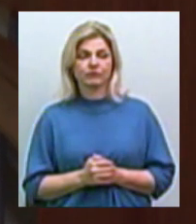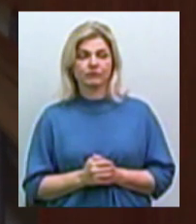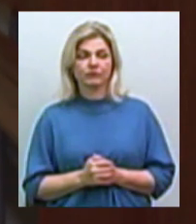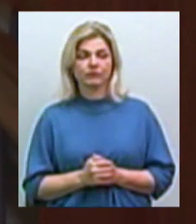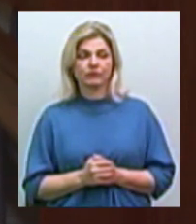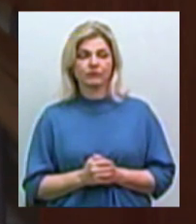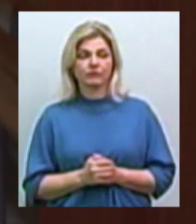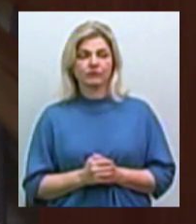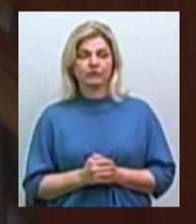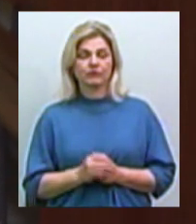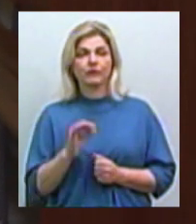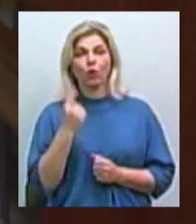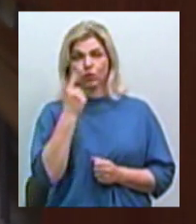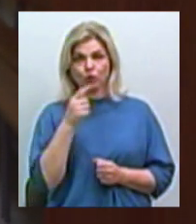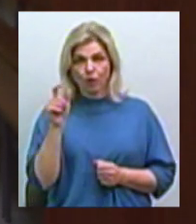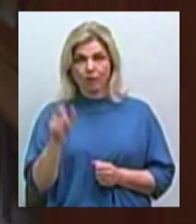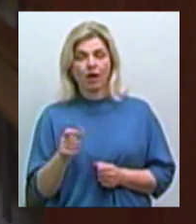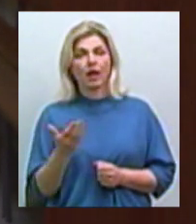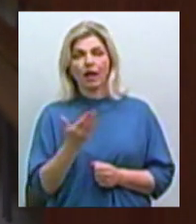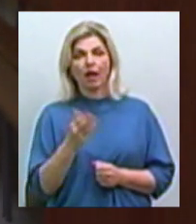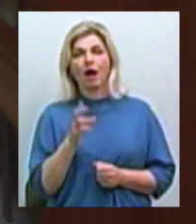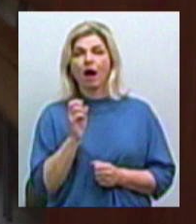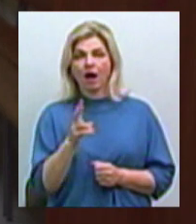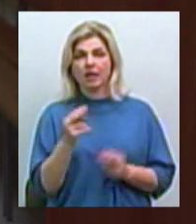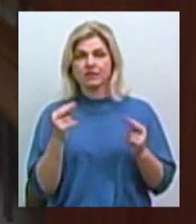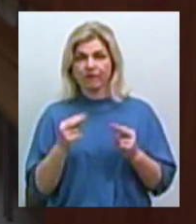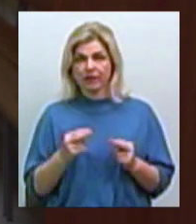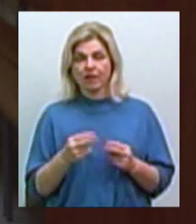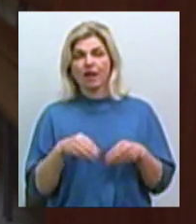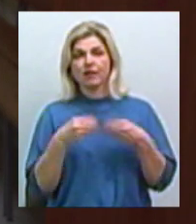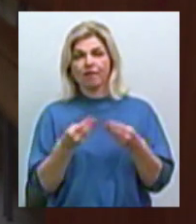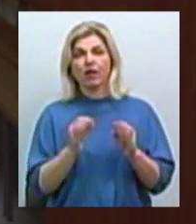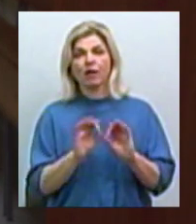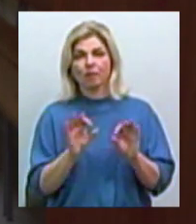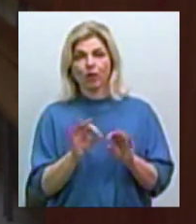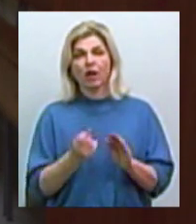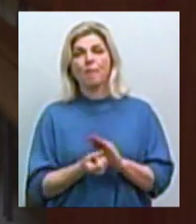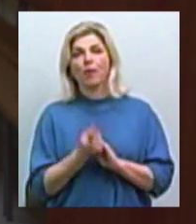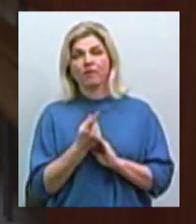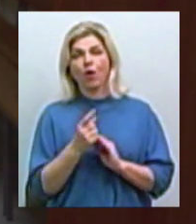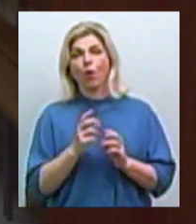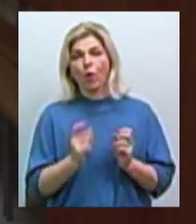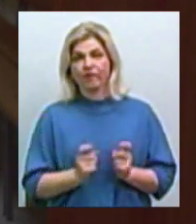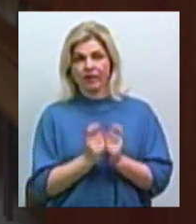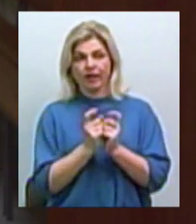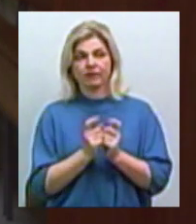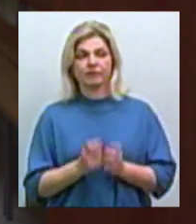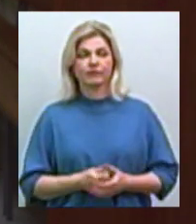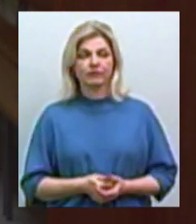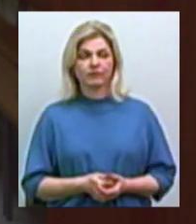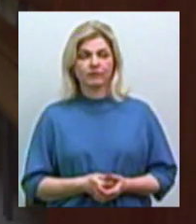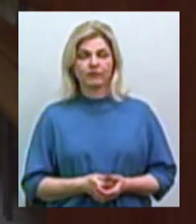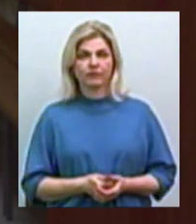особу, яка в якості свідка надавала пояснення, і в зв'язку з чим виник саме конфлікт